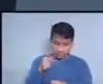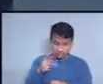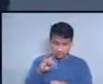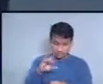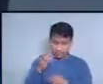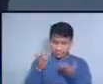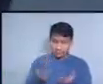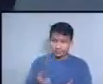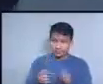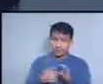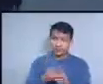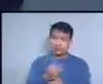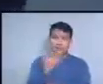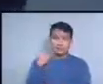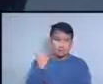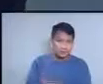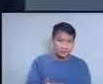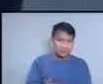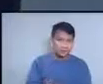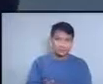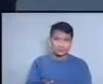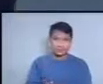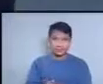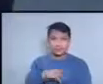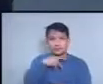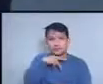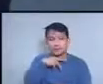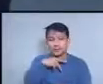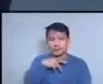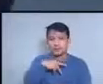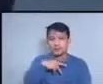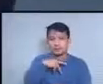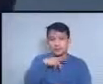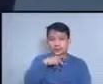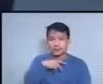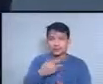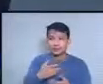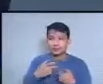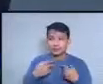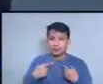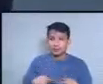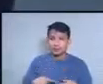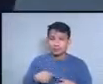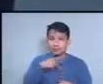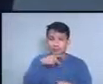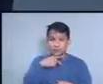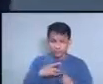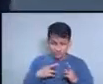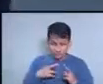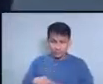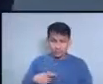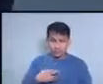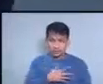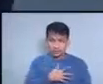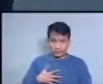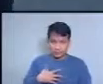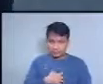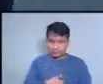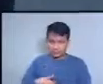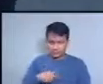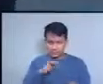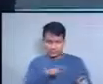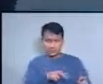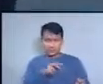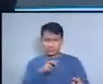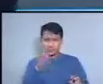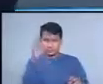hinihinalang botcha o double dead na karne ng pork ribs. Ayon sa Manila Veterinary Inspection Board, pinagdudahan nilang